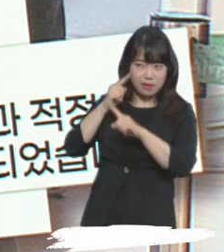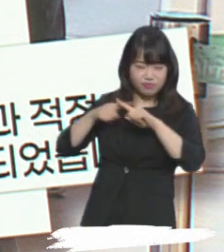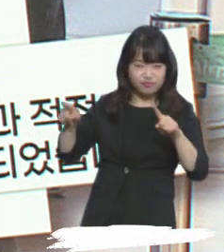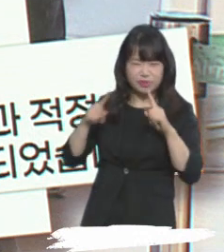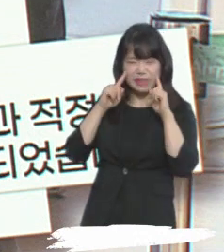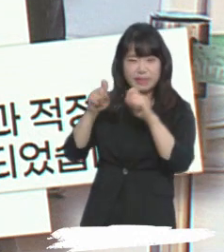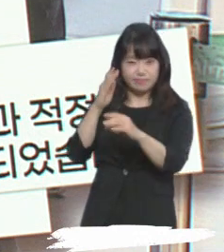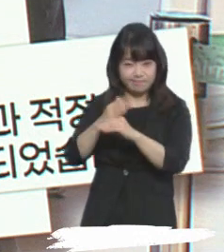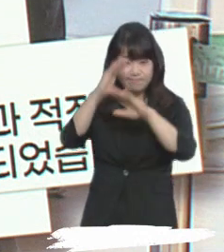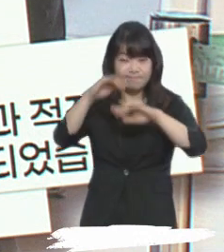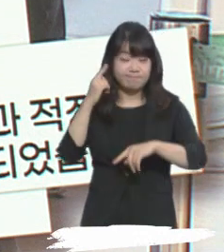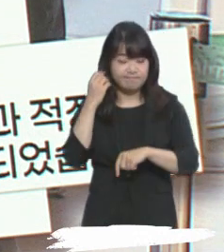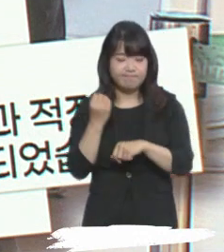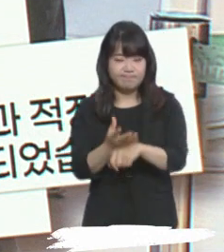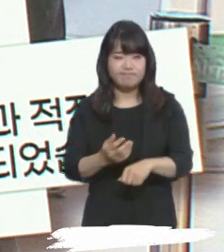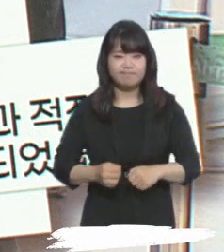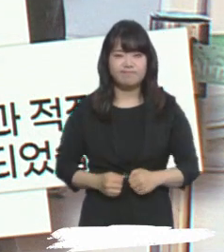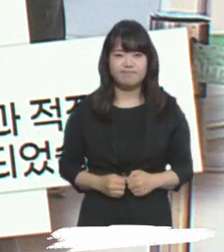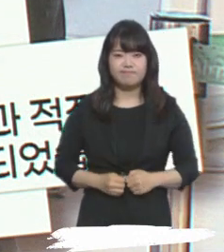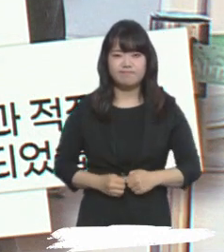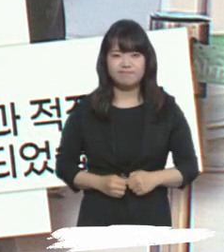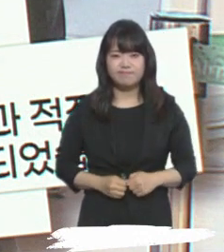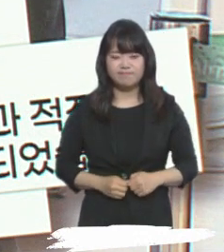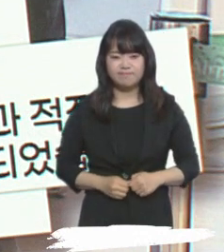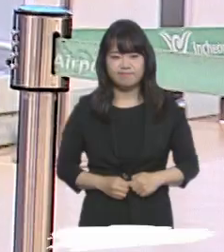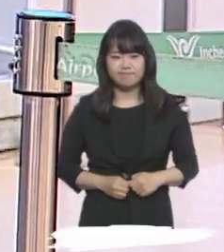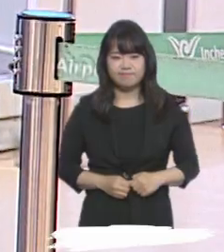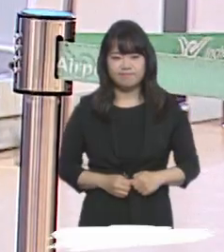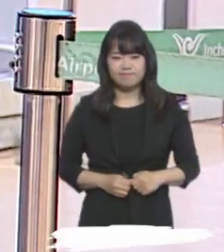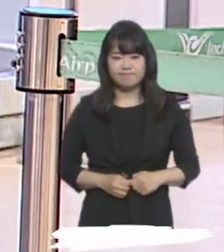있습니다. 김호 기자의 단독 보도입니다.